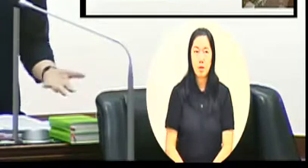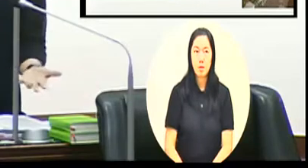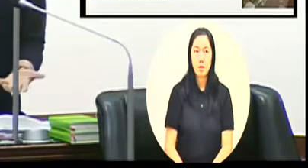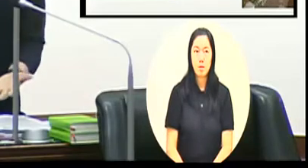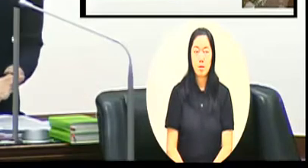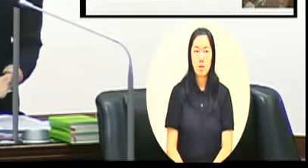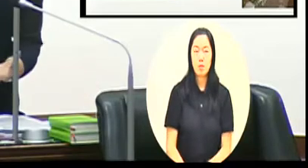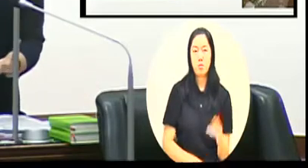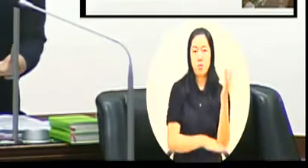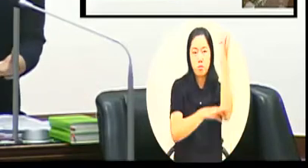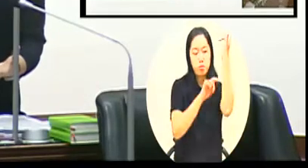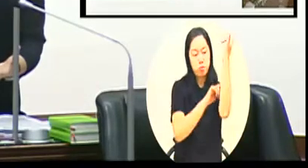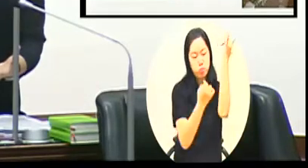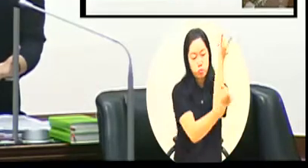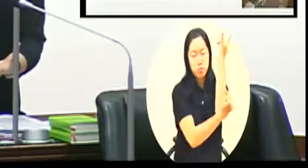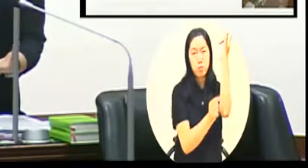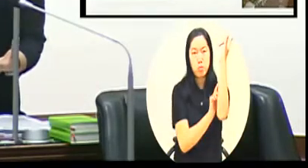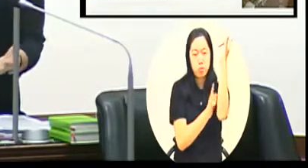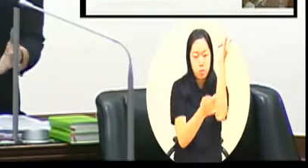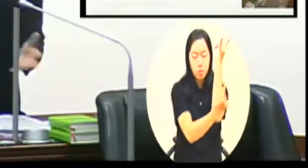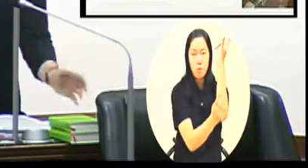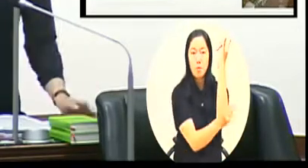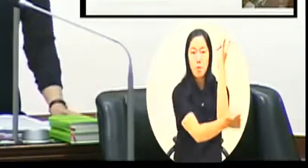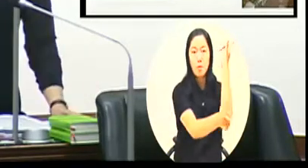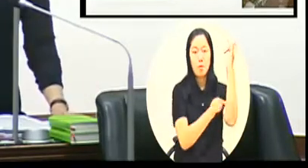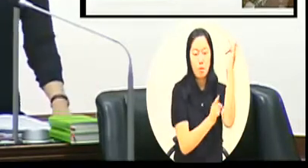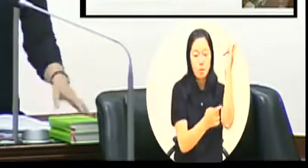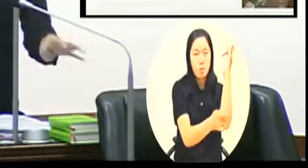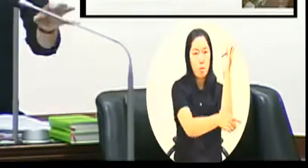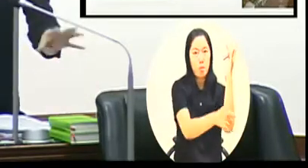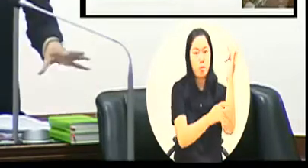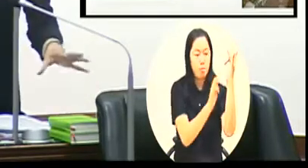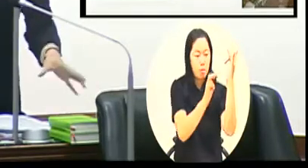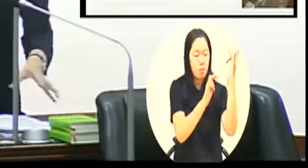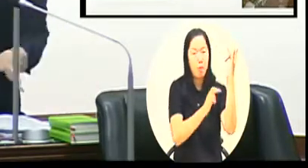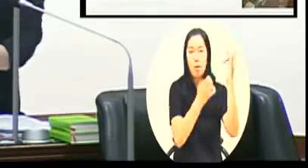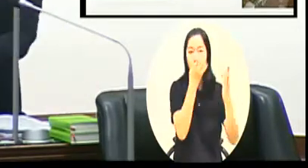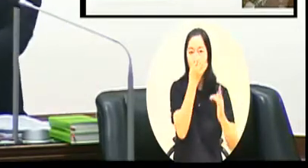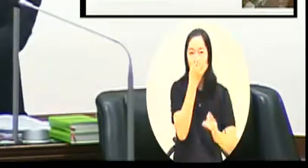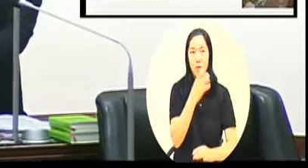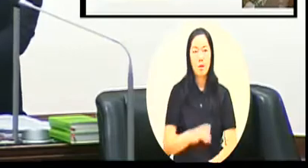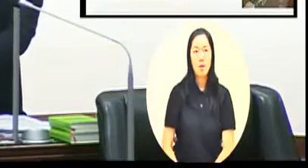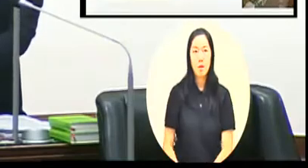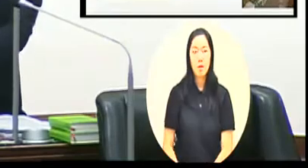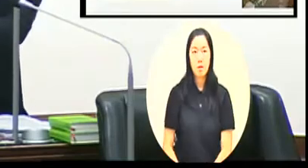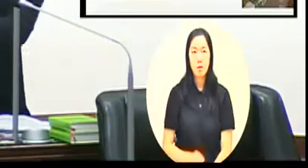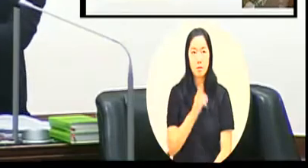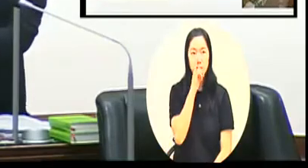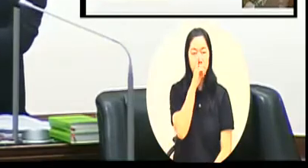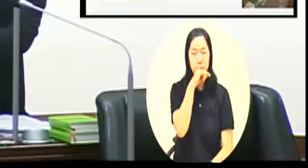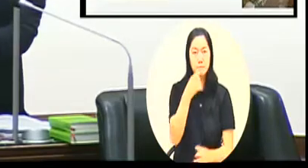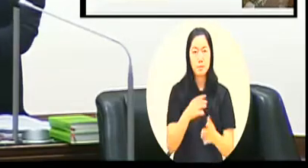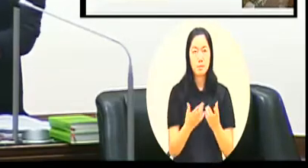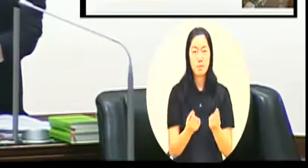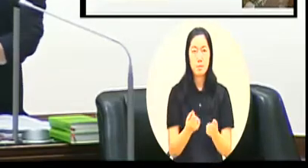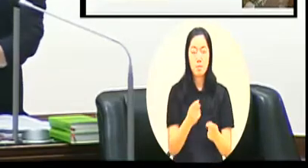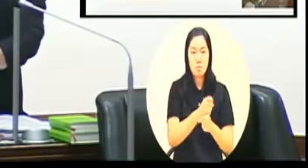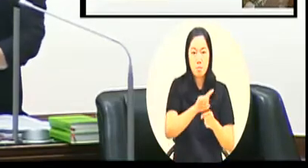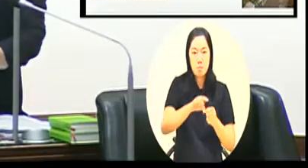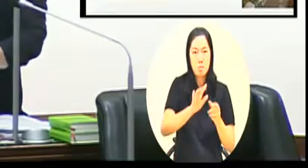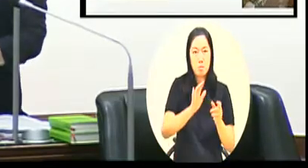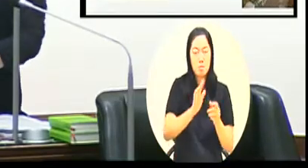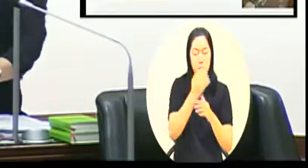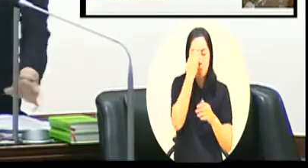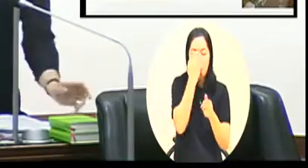浅根的树种来不及照顾啊。你今天顾这一棵，明天那棵又凸起来了，把那一些红